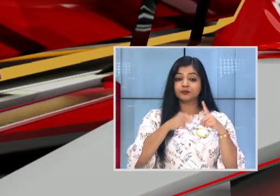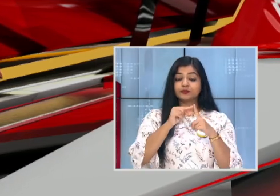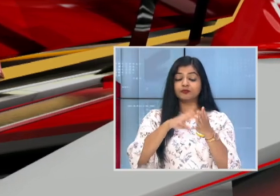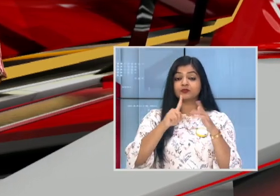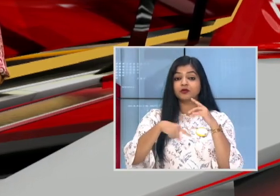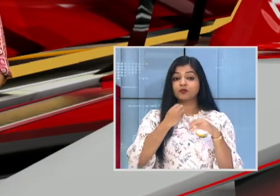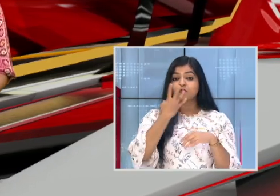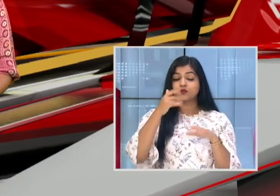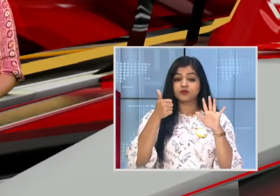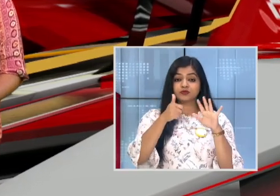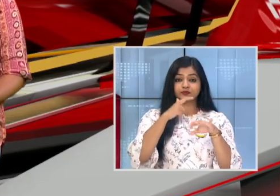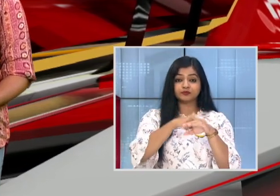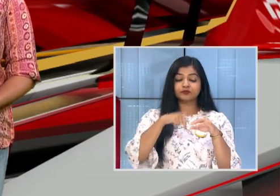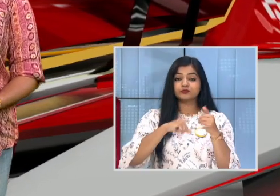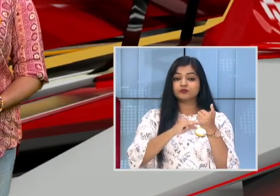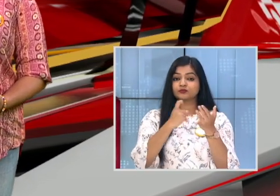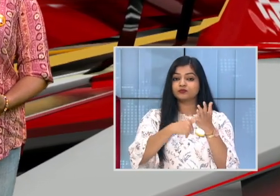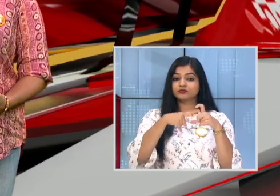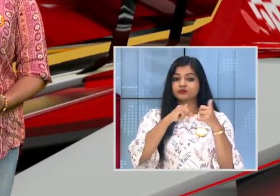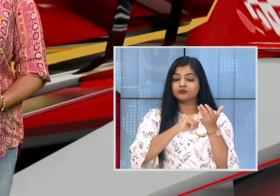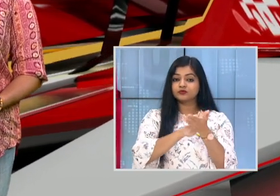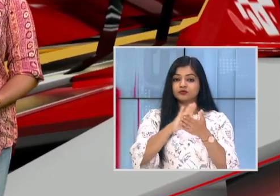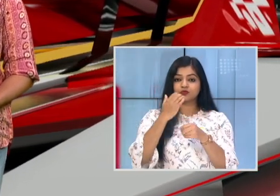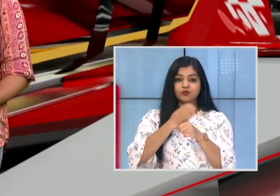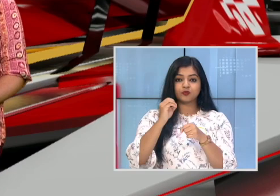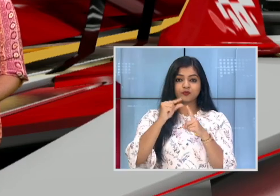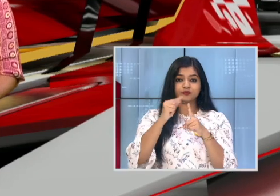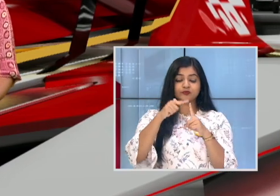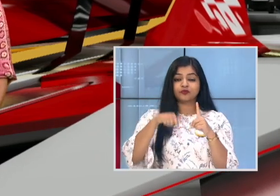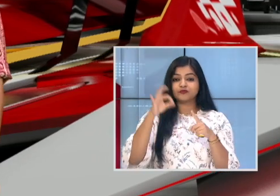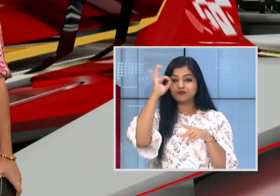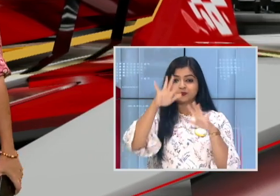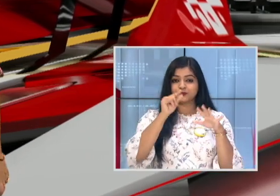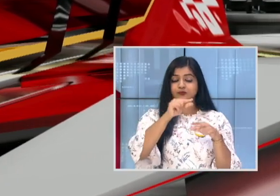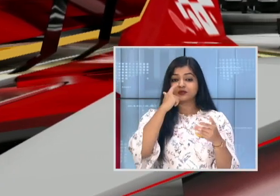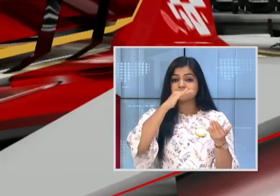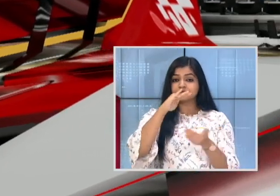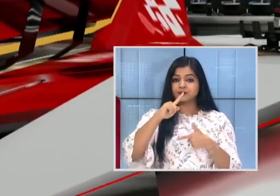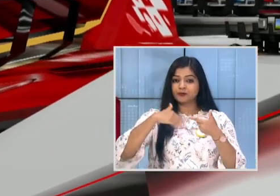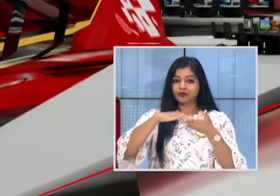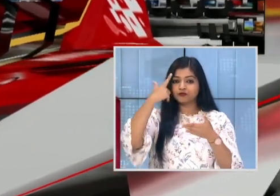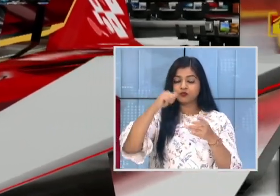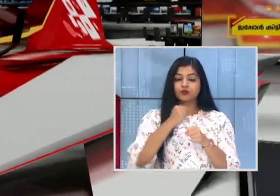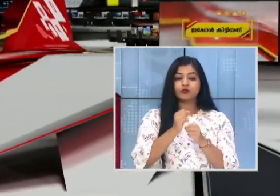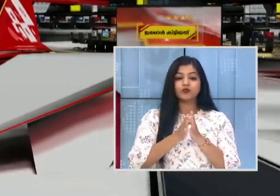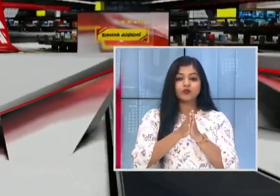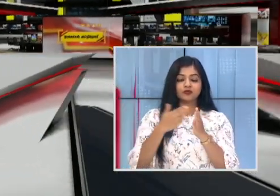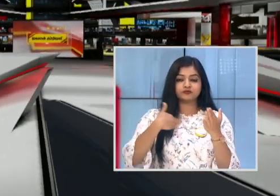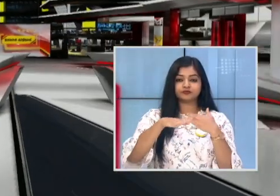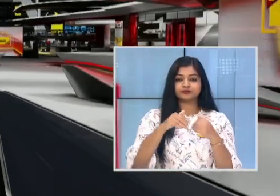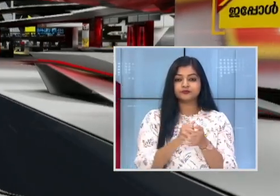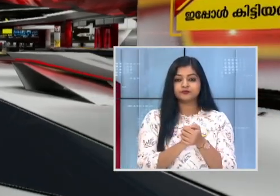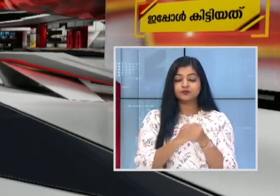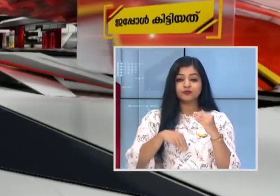6 മണിയോടെ സുരേഷ് ഗോപിയുടെ മകളുടെ വിവാഹത്തിൽ പങ്കെടുക്കാൻ ഗുരുവായൂരിലേക്ക് തിരിക്കും. എസ് വിജയകുമാറും രാഹുൽ വിജയനും ചേരുന്നുണ്ട് വിവരങ്ങളുമായി.